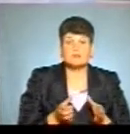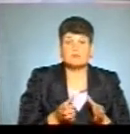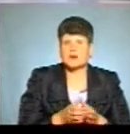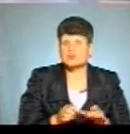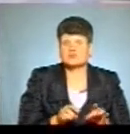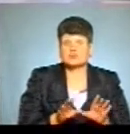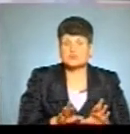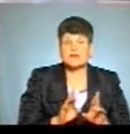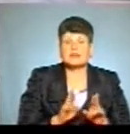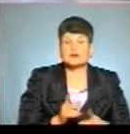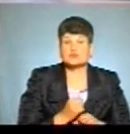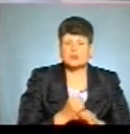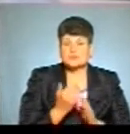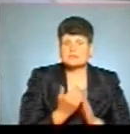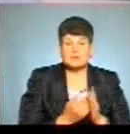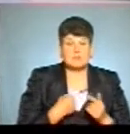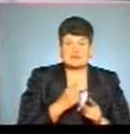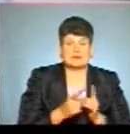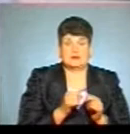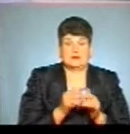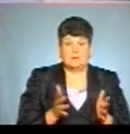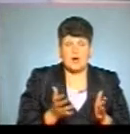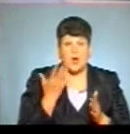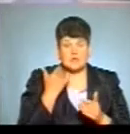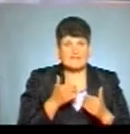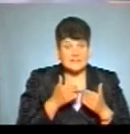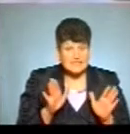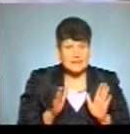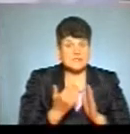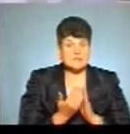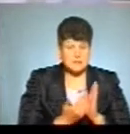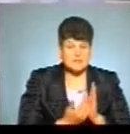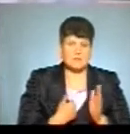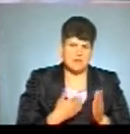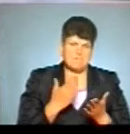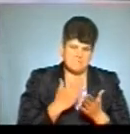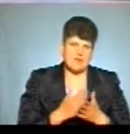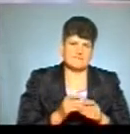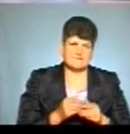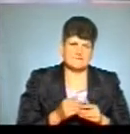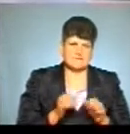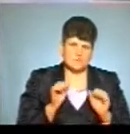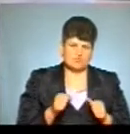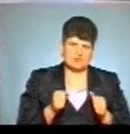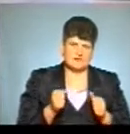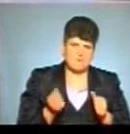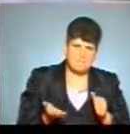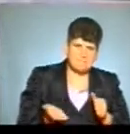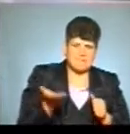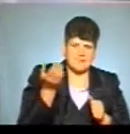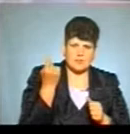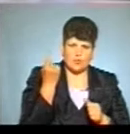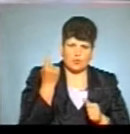вона сформулює партійний список, ми його змінити не можемо. А якраз коли списки відкриті, ми маємо можливість підняти рейтинг одного